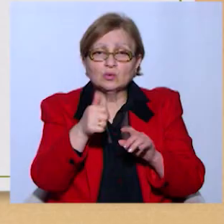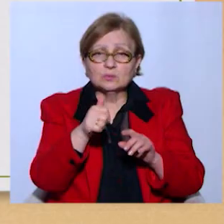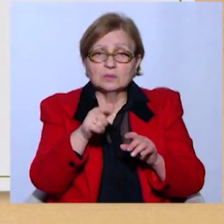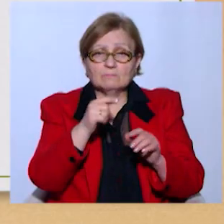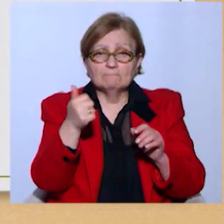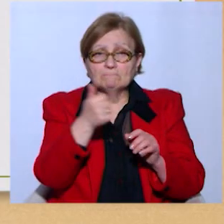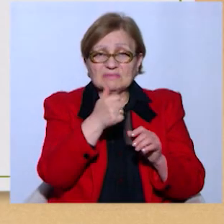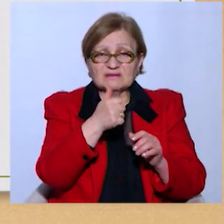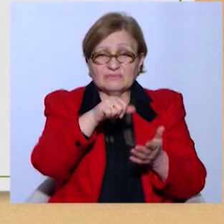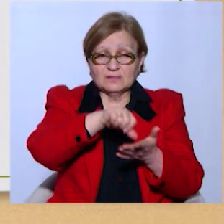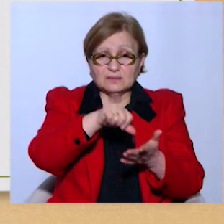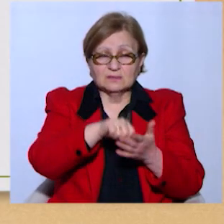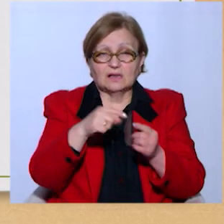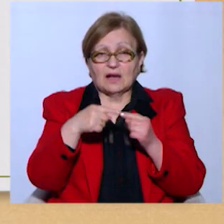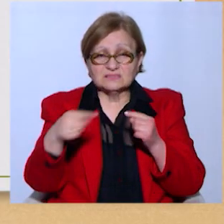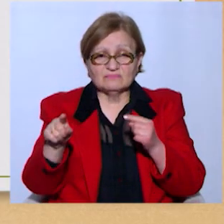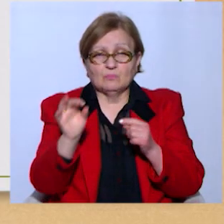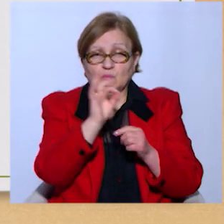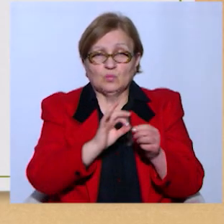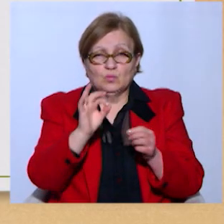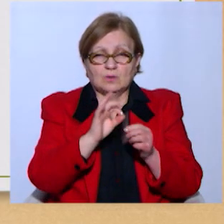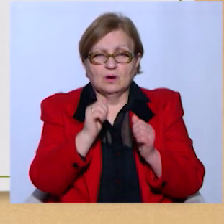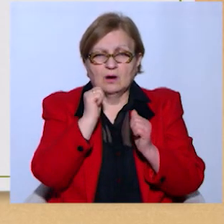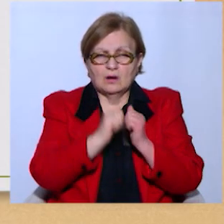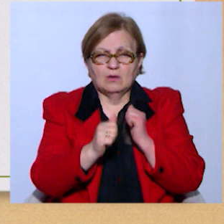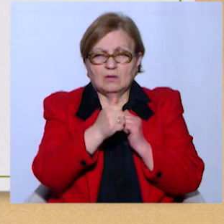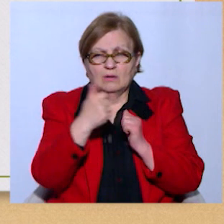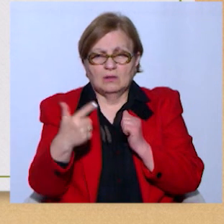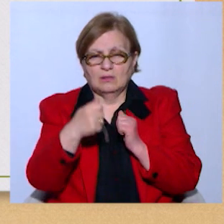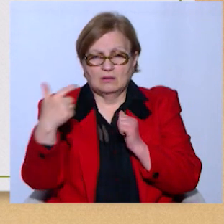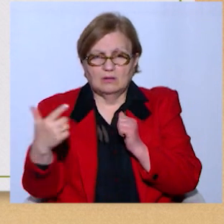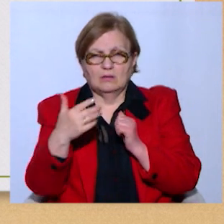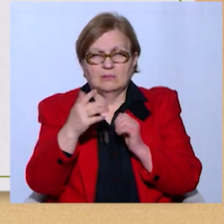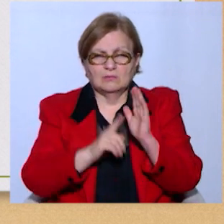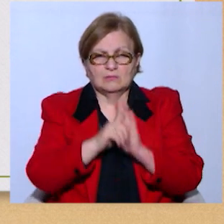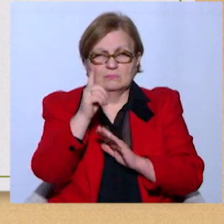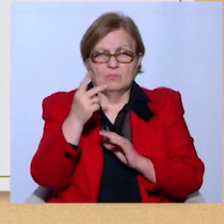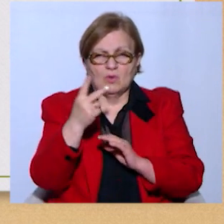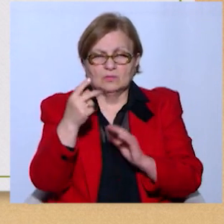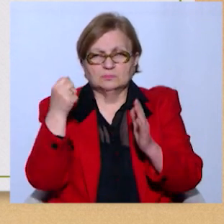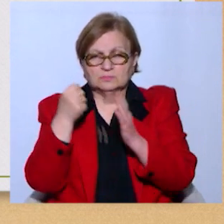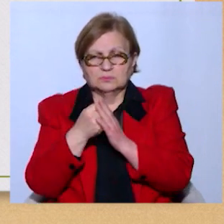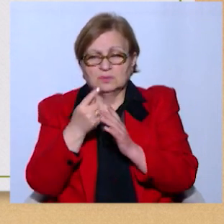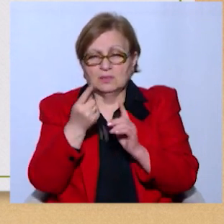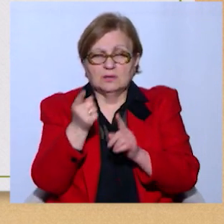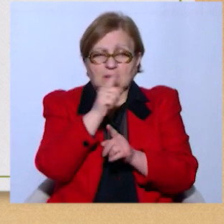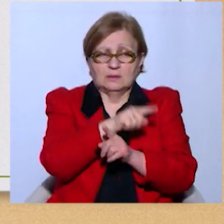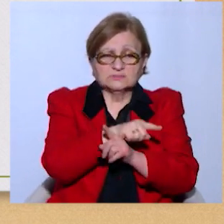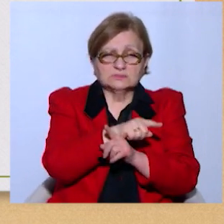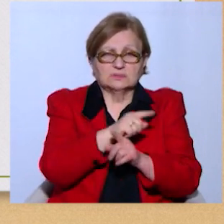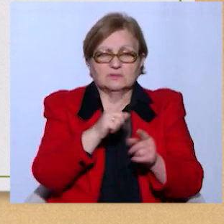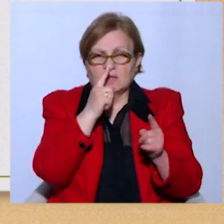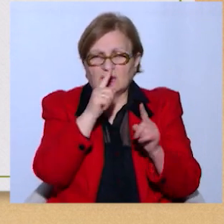რომლის პირველი წევრი განსხვავებულია ნულისაგან, ხოლო ყოველი მეორე მომდევნო წევრი დაწყებული მეორედან მიიღება წინა წევრის ერთი და